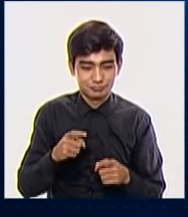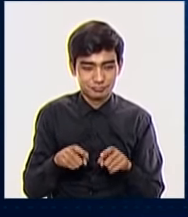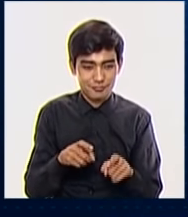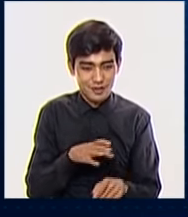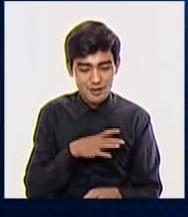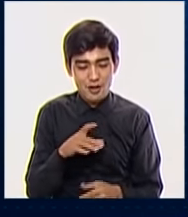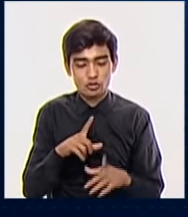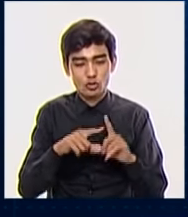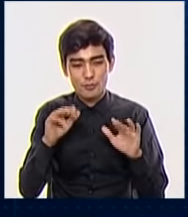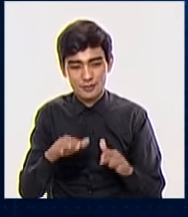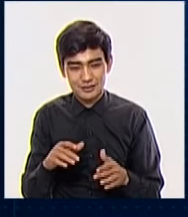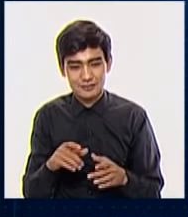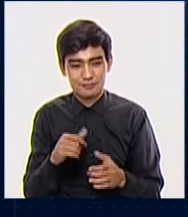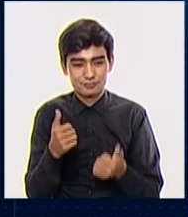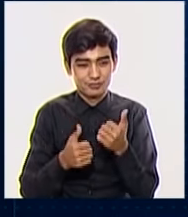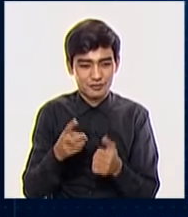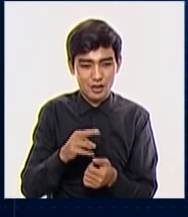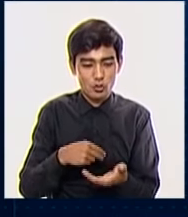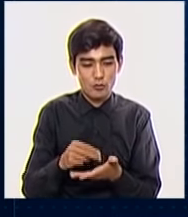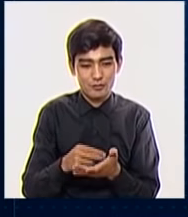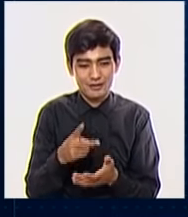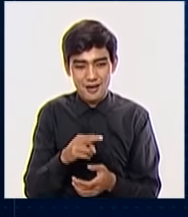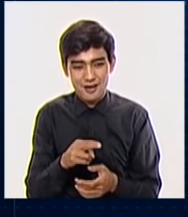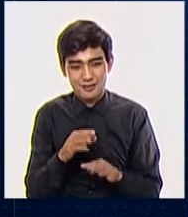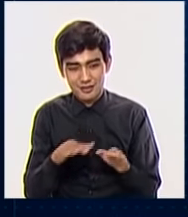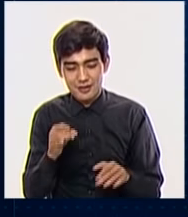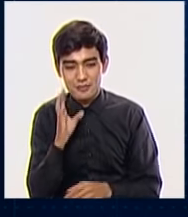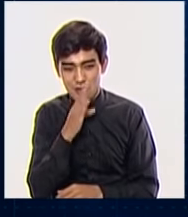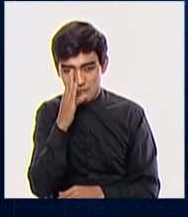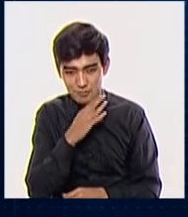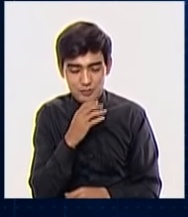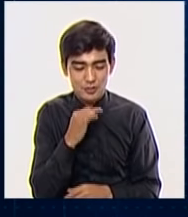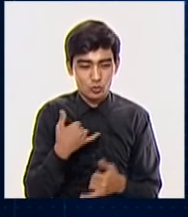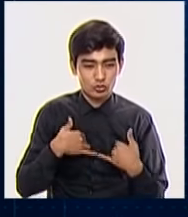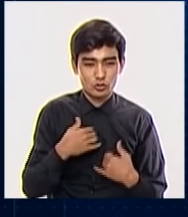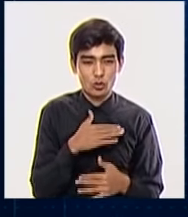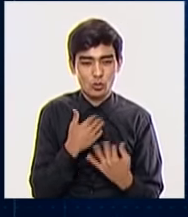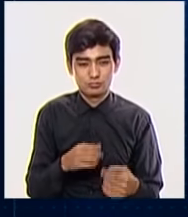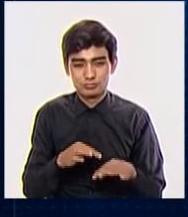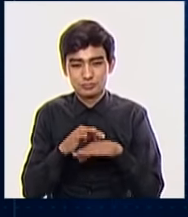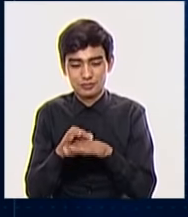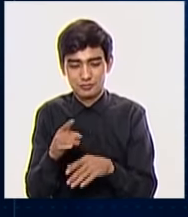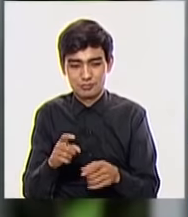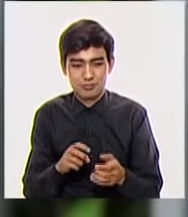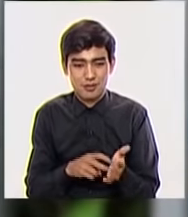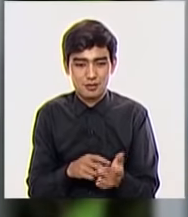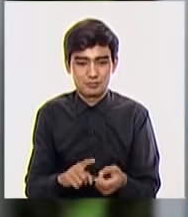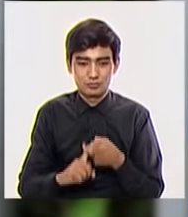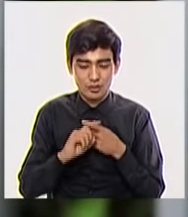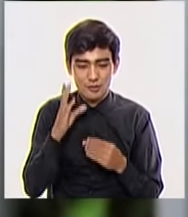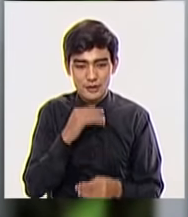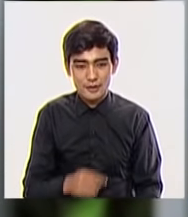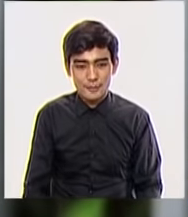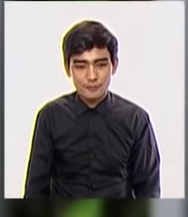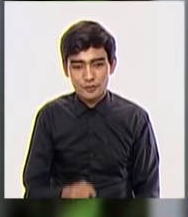билеты на соревнования, купленные для учеников. Родители и учителя не хотят приводить детей на стадионы, боясь заразить.